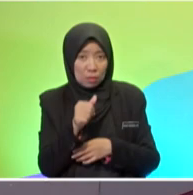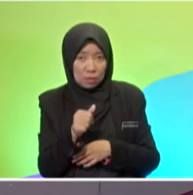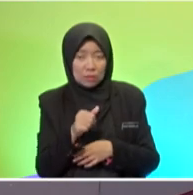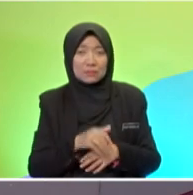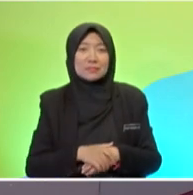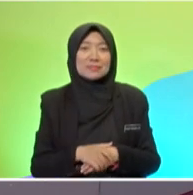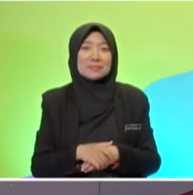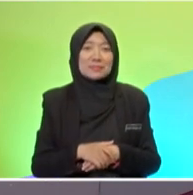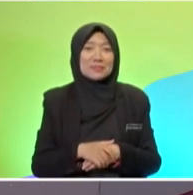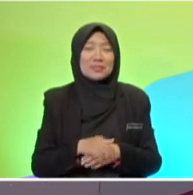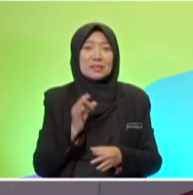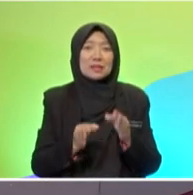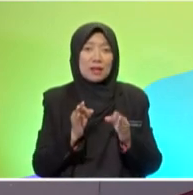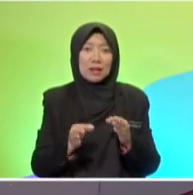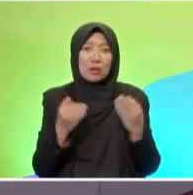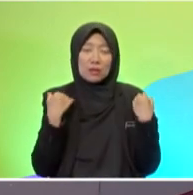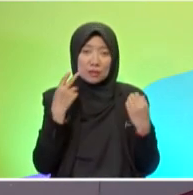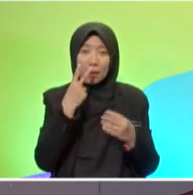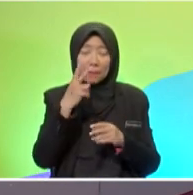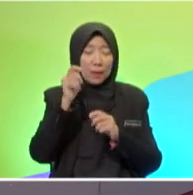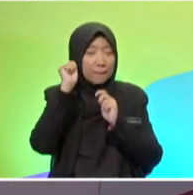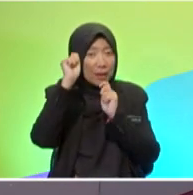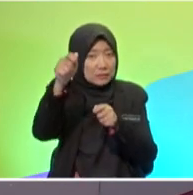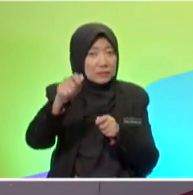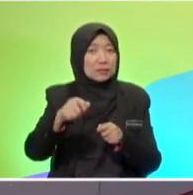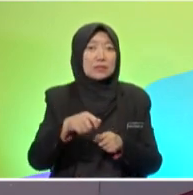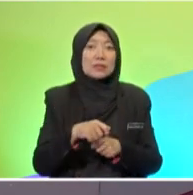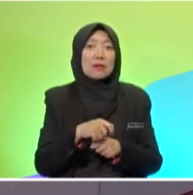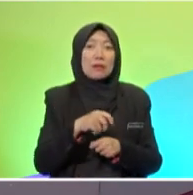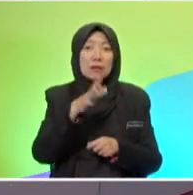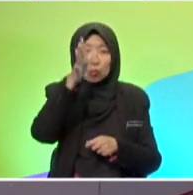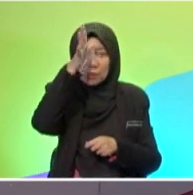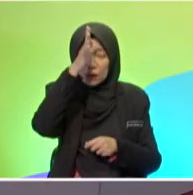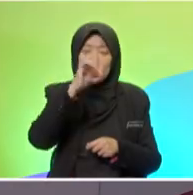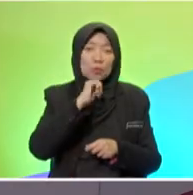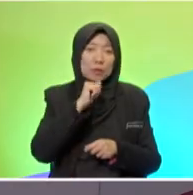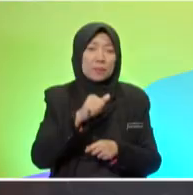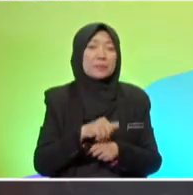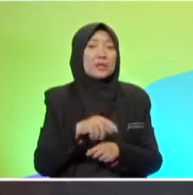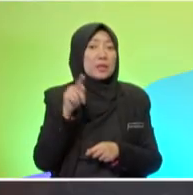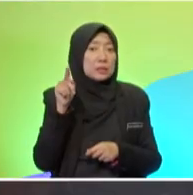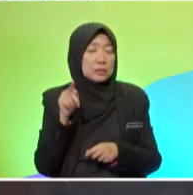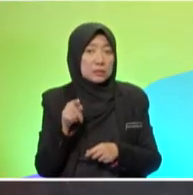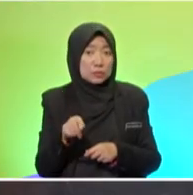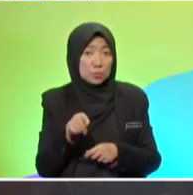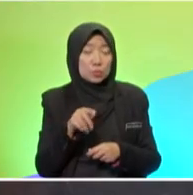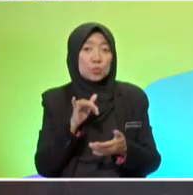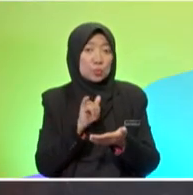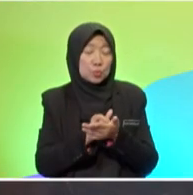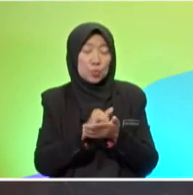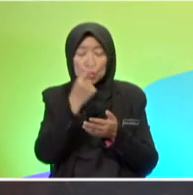ada nampak panci ikan, ayah-ayah tu bukanlah. Ni kita beli je. Cikgu beli. Macam mainan. Untuk